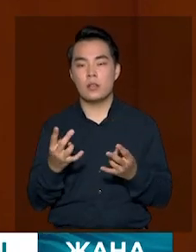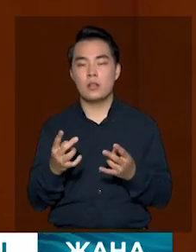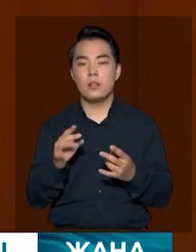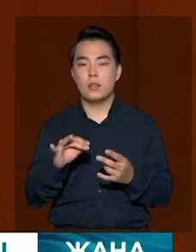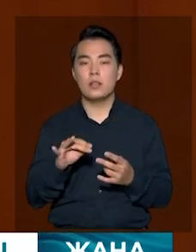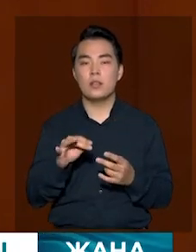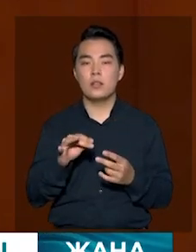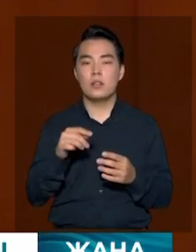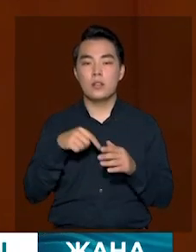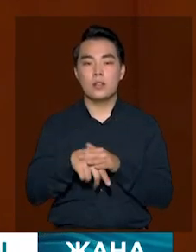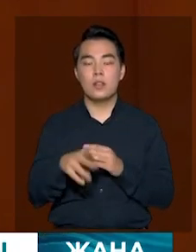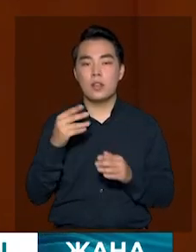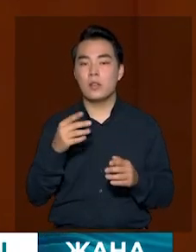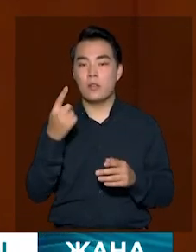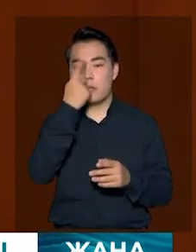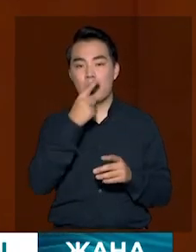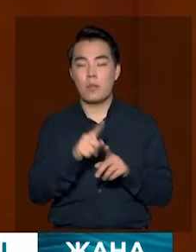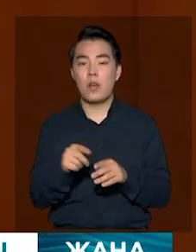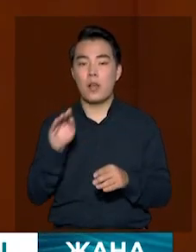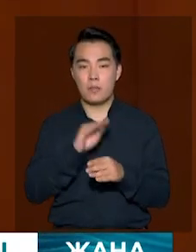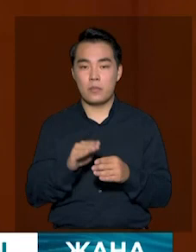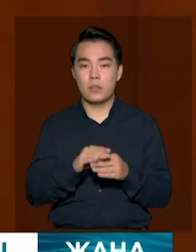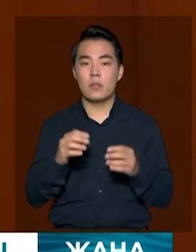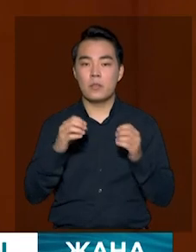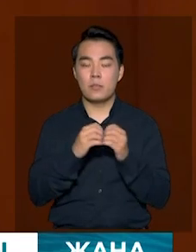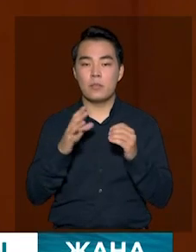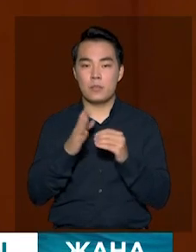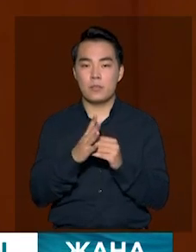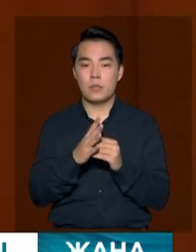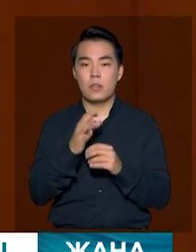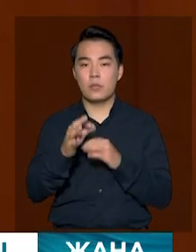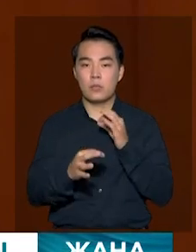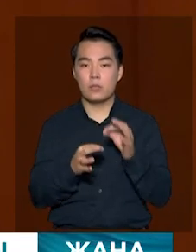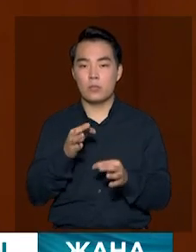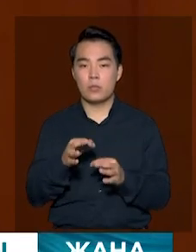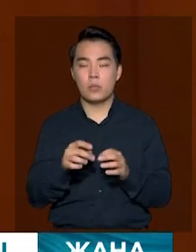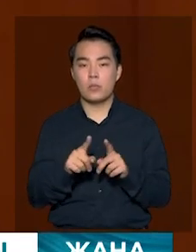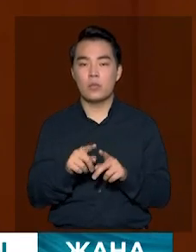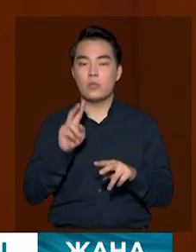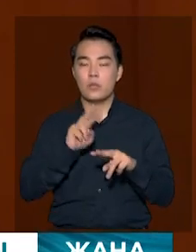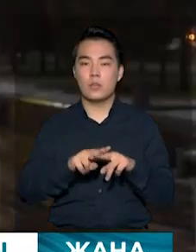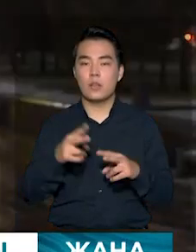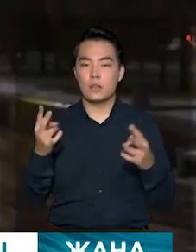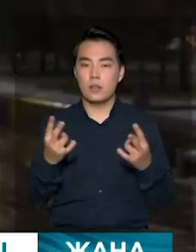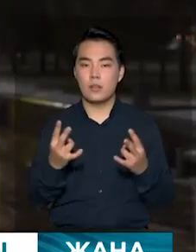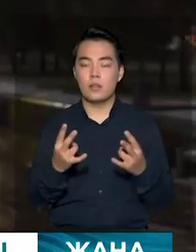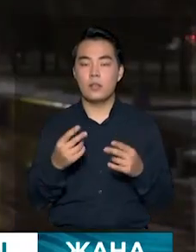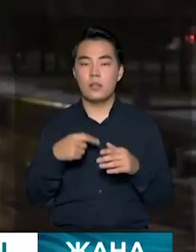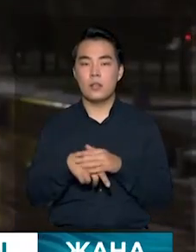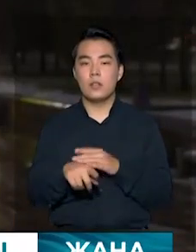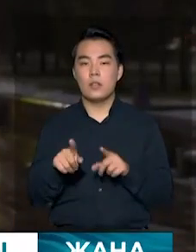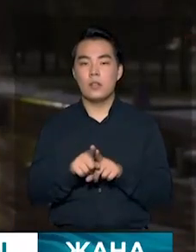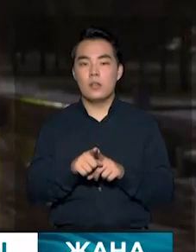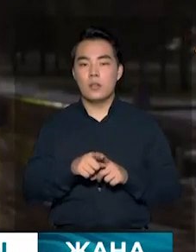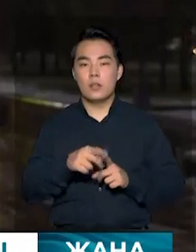және бір жыл ішінде қайталап бұзғаны үшін 15 тәулікке әкімшілік қамауға алу. Кадр тапшылығы